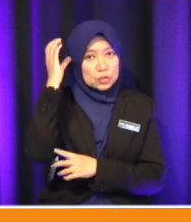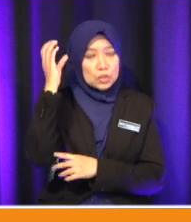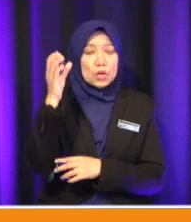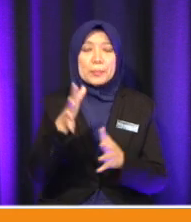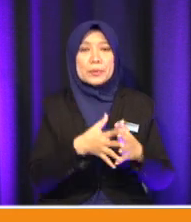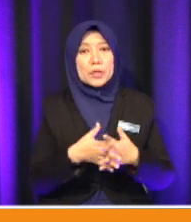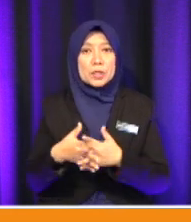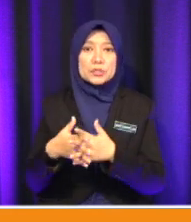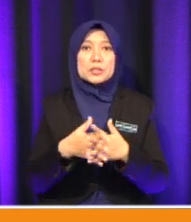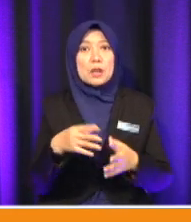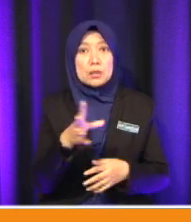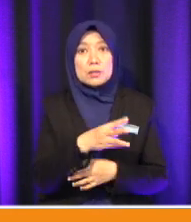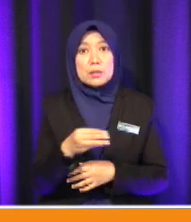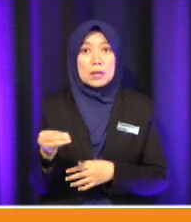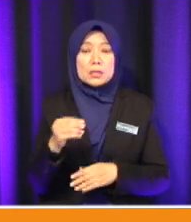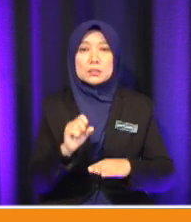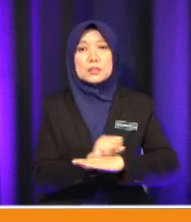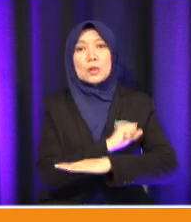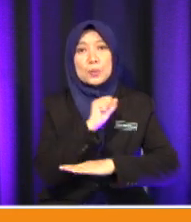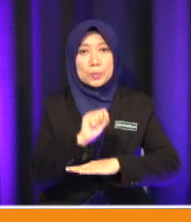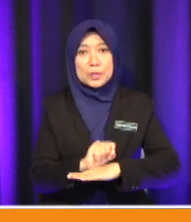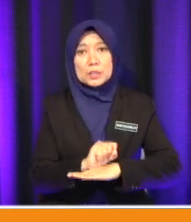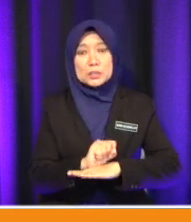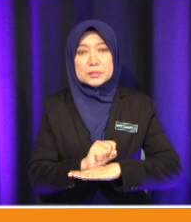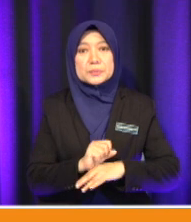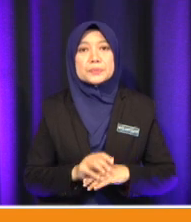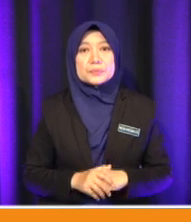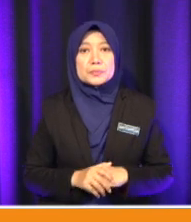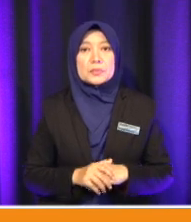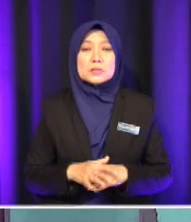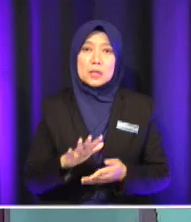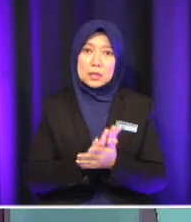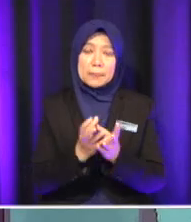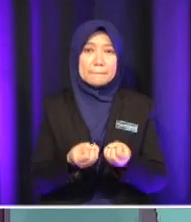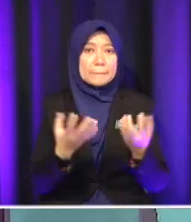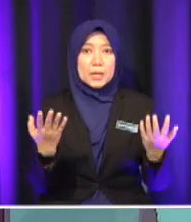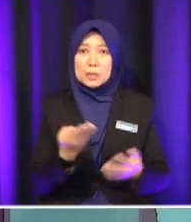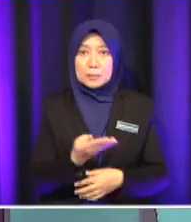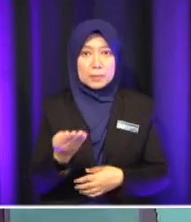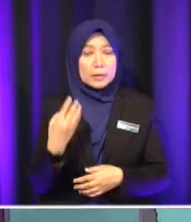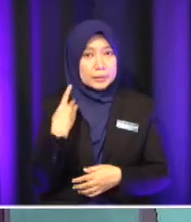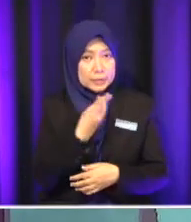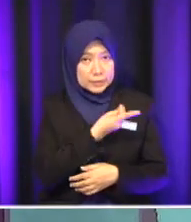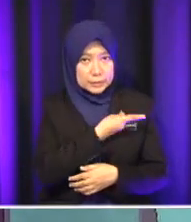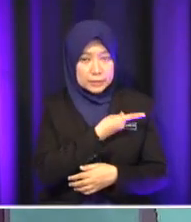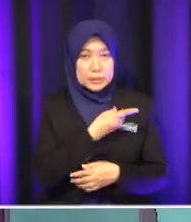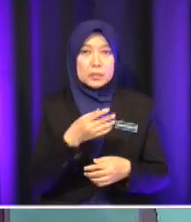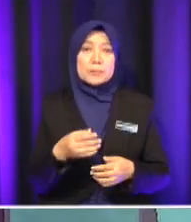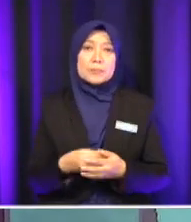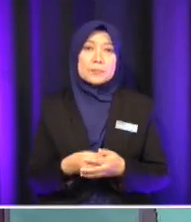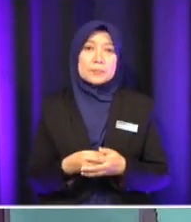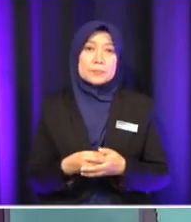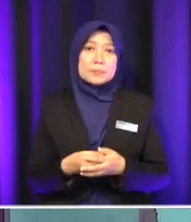Serikat dan juga Singapura jadi kebanyakan negara kita ini kalau ditengok hampir